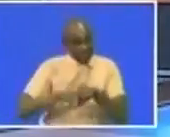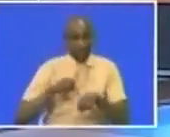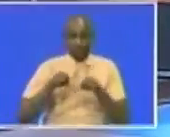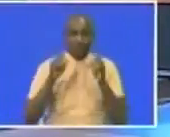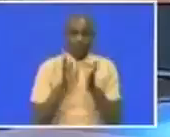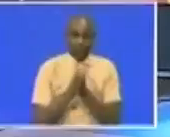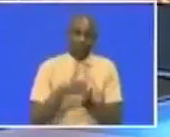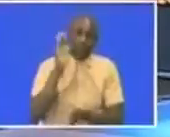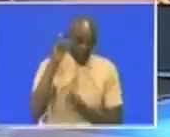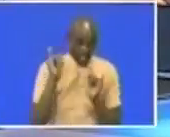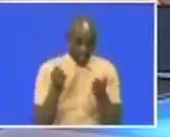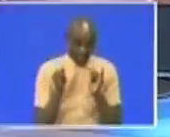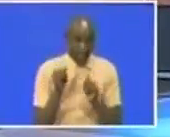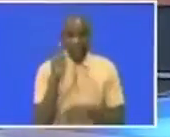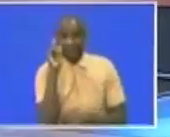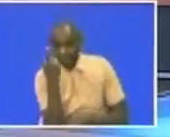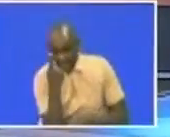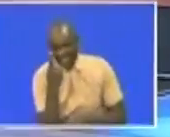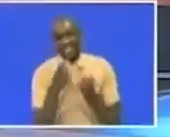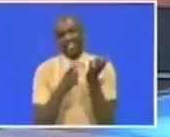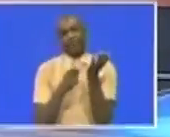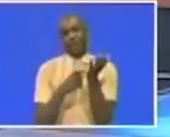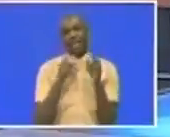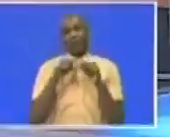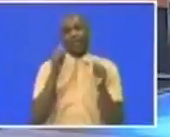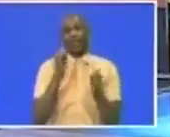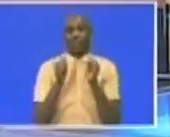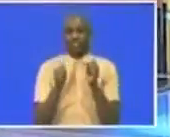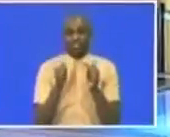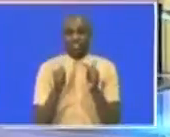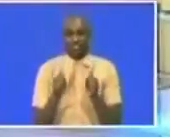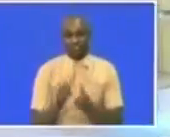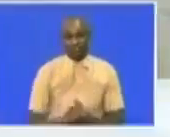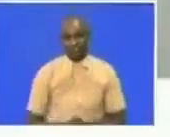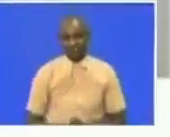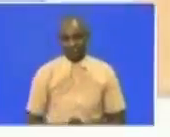mrefu na taarifa zaidi. Kwanza tupate kamusi ya leo.